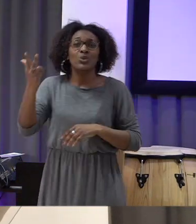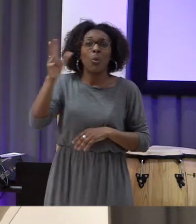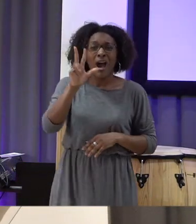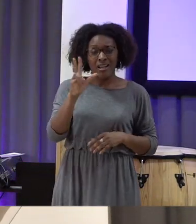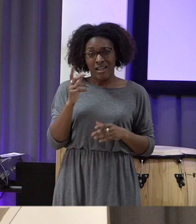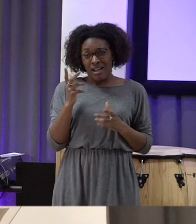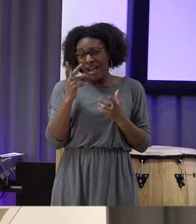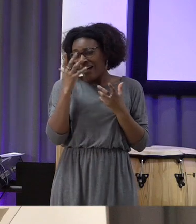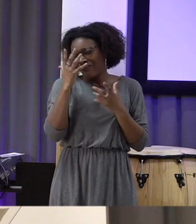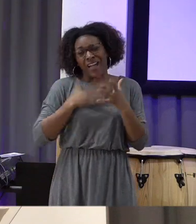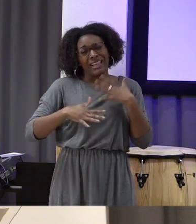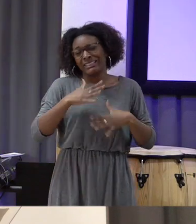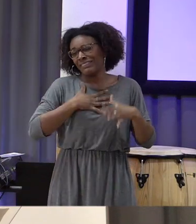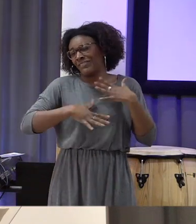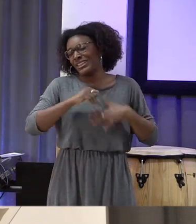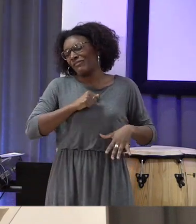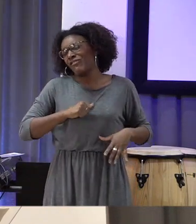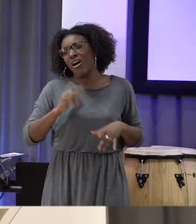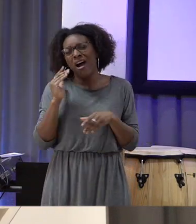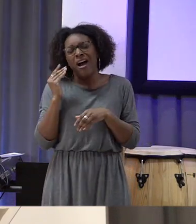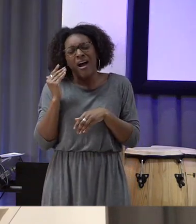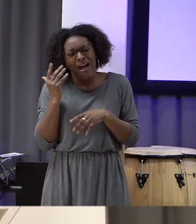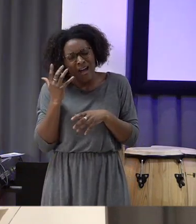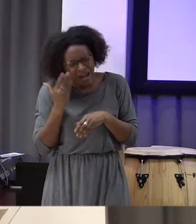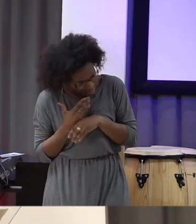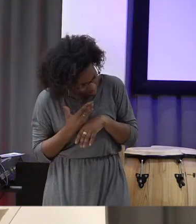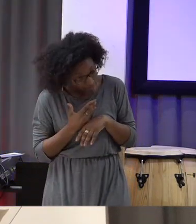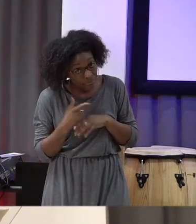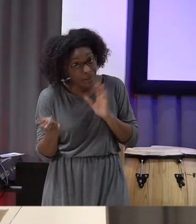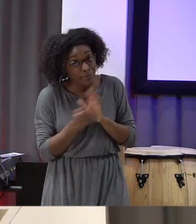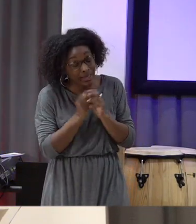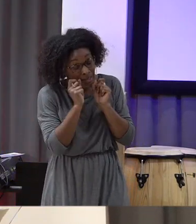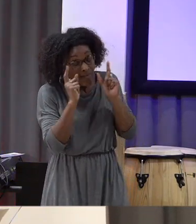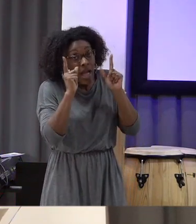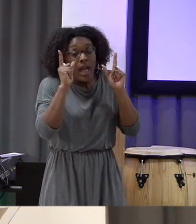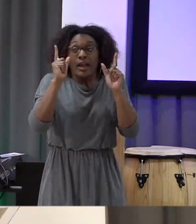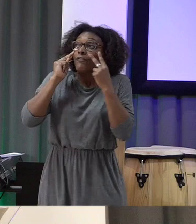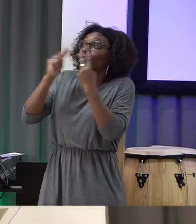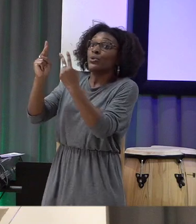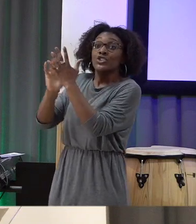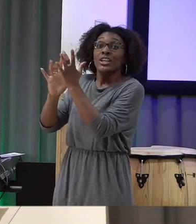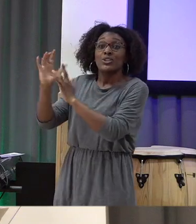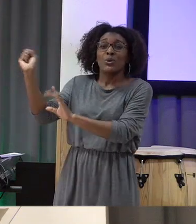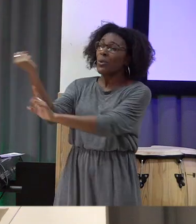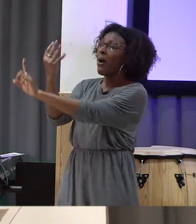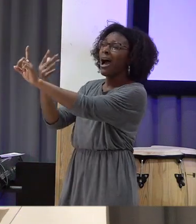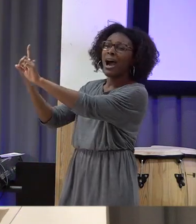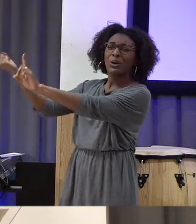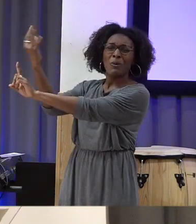sommeil. Mais, quand il fut réveillé, il vit sa gloire. Luc 9, verset